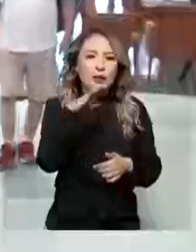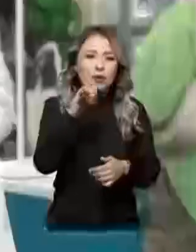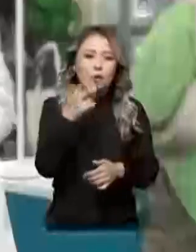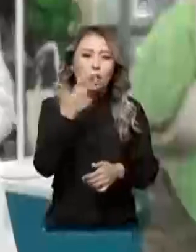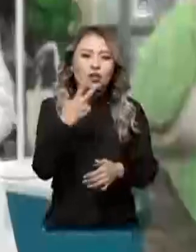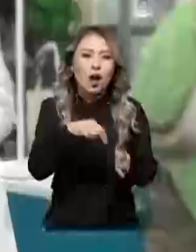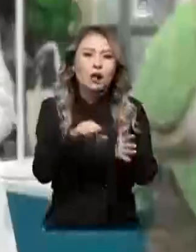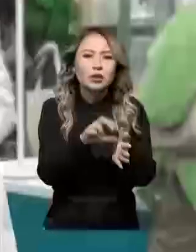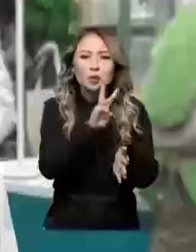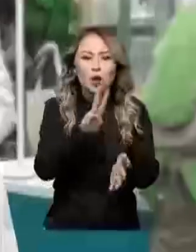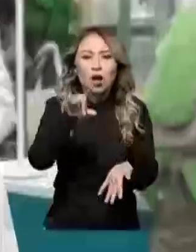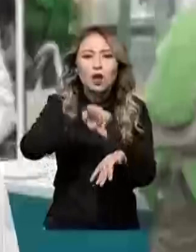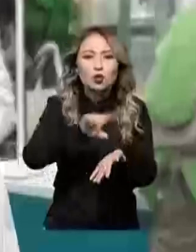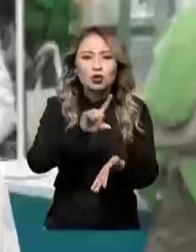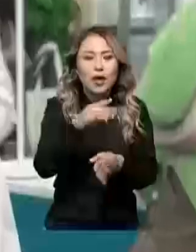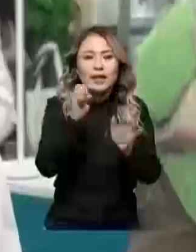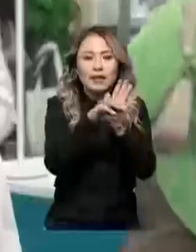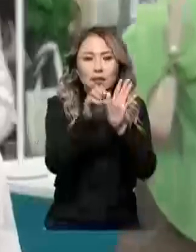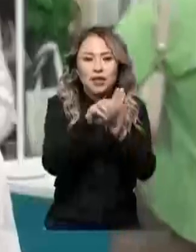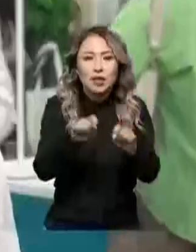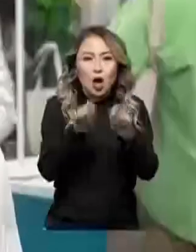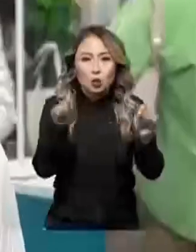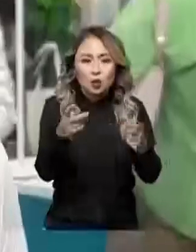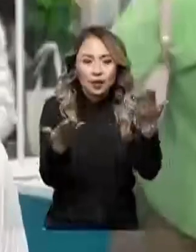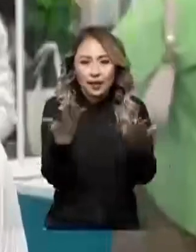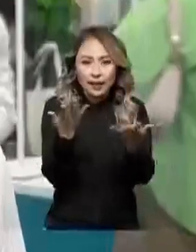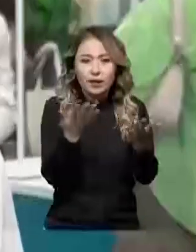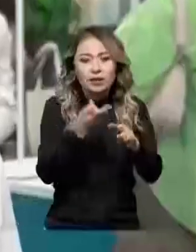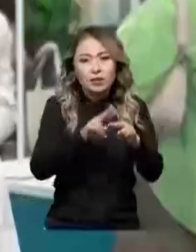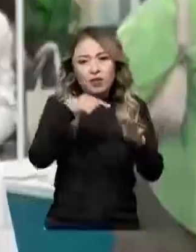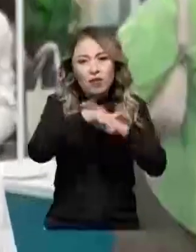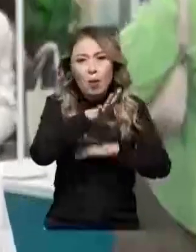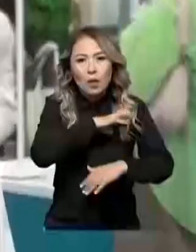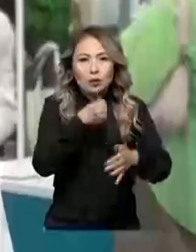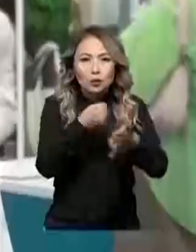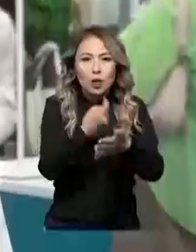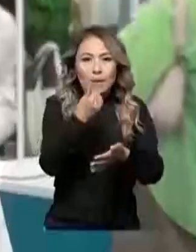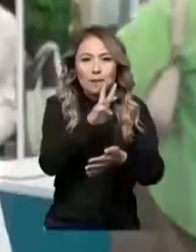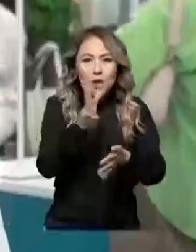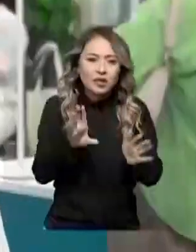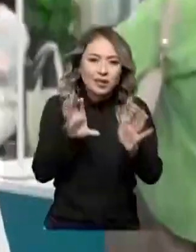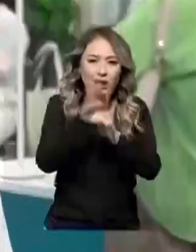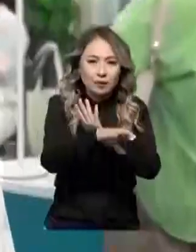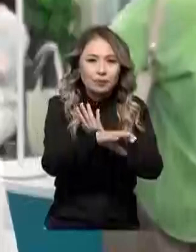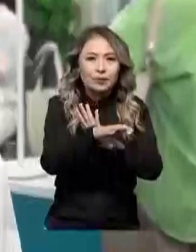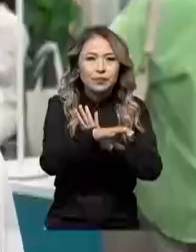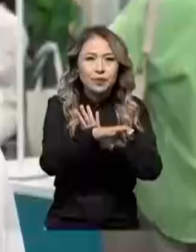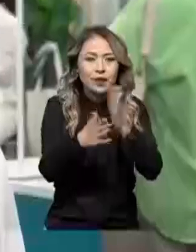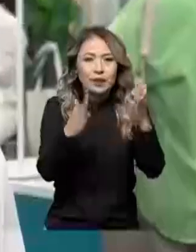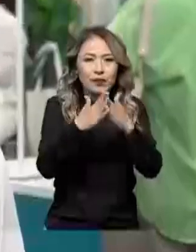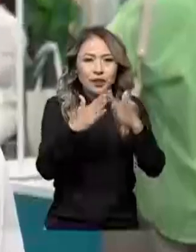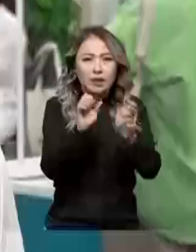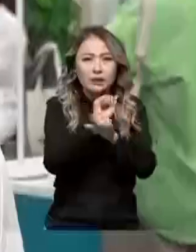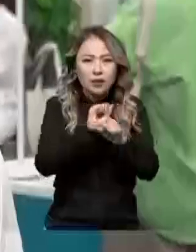беріледі. Қатысу үшін депозит ашу керек болады, немесе бар депозитінің ішіне 1 миллион теңге салып, атында үй болмау